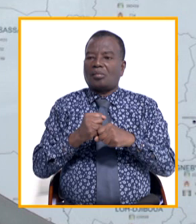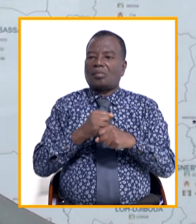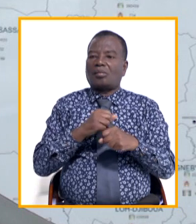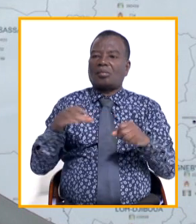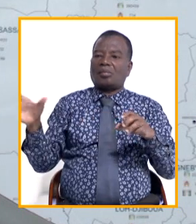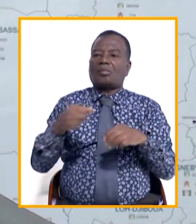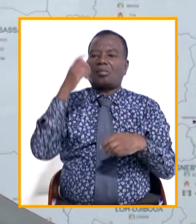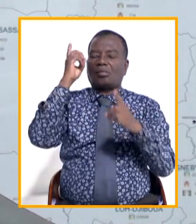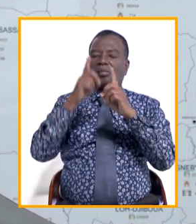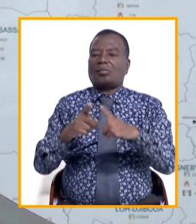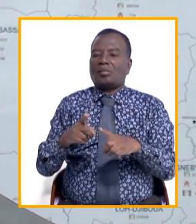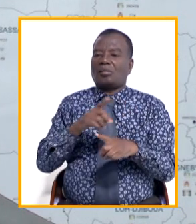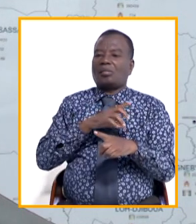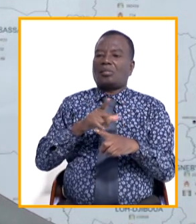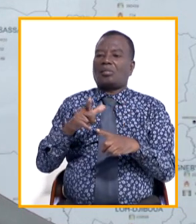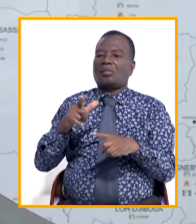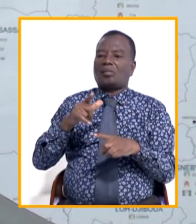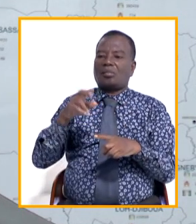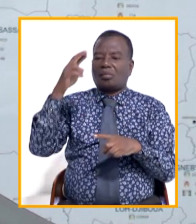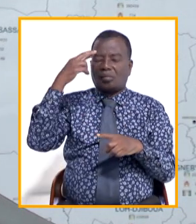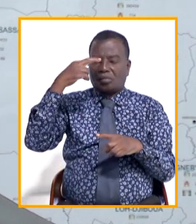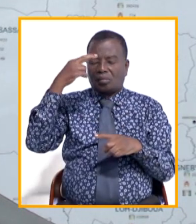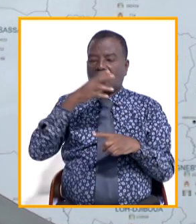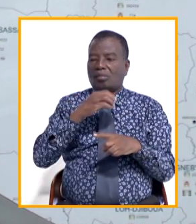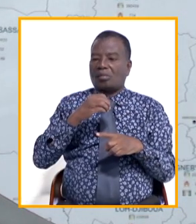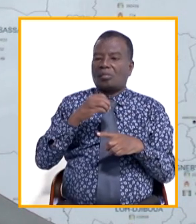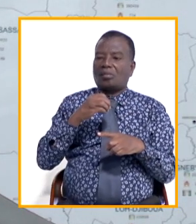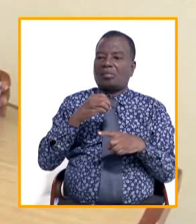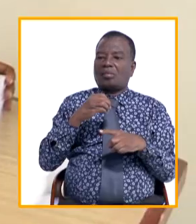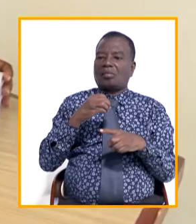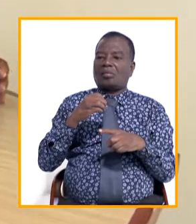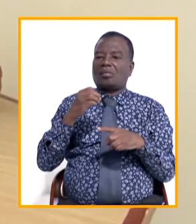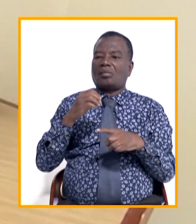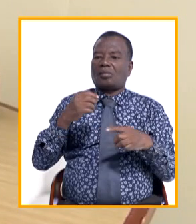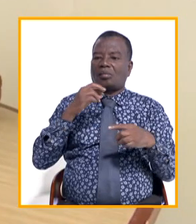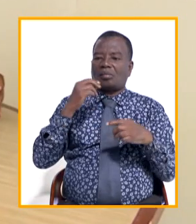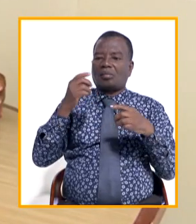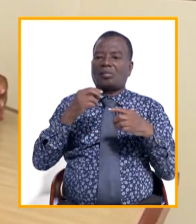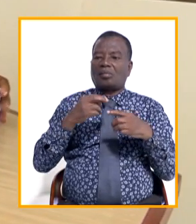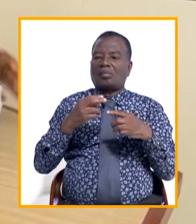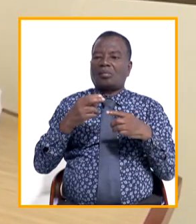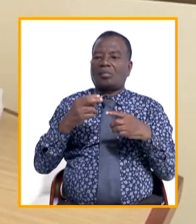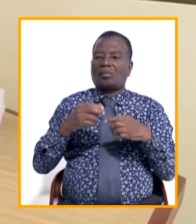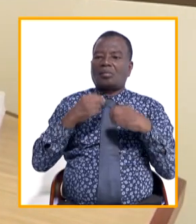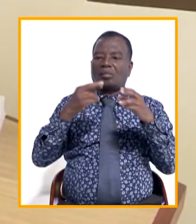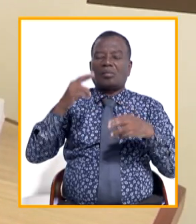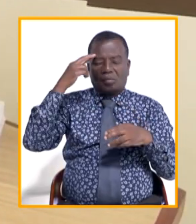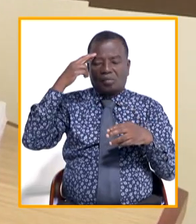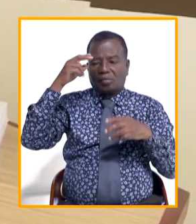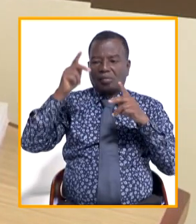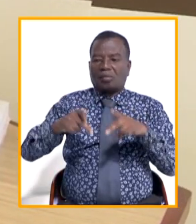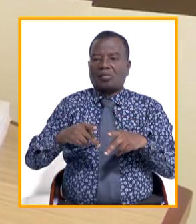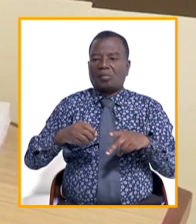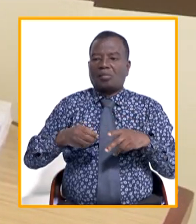et prendre une décision. Soit qu'elle donne raison en griffe au réclamant, soit qu'elle donne raison plutôt à la personne